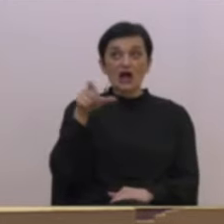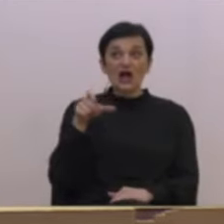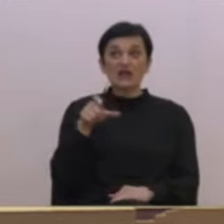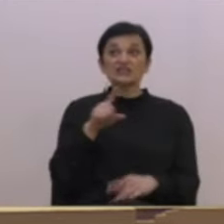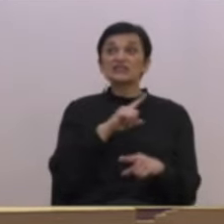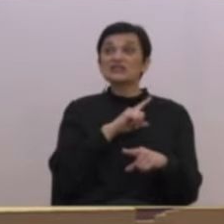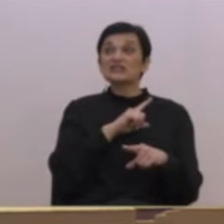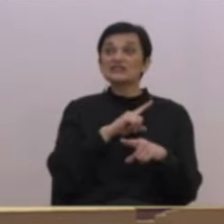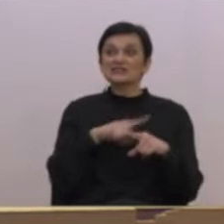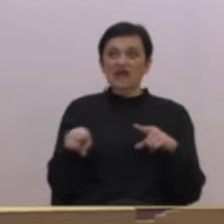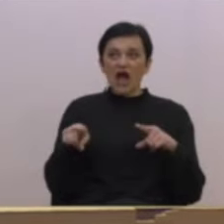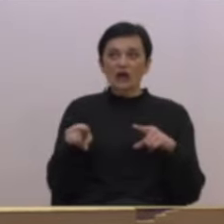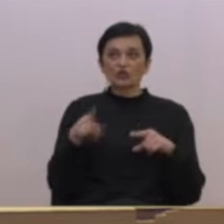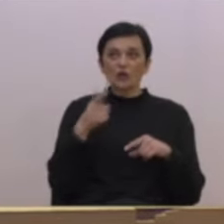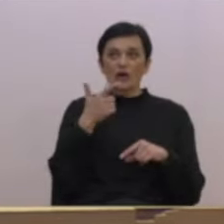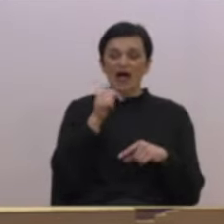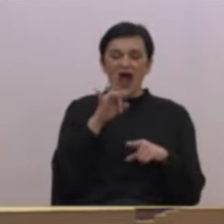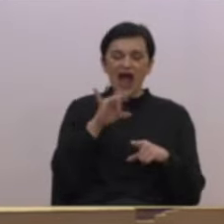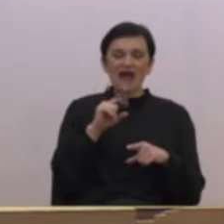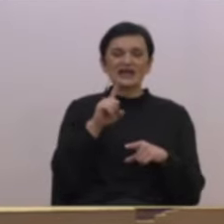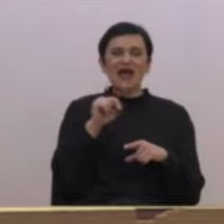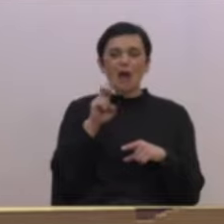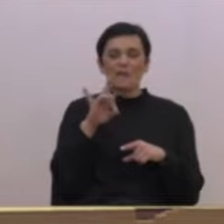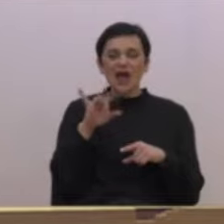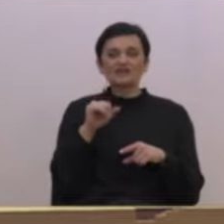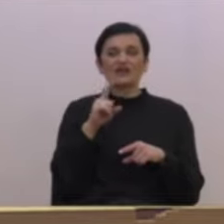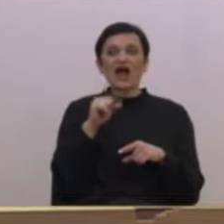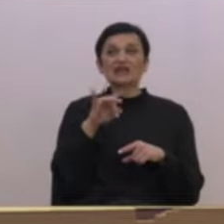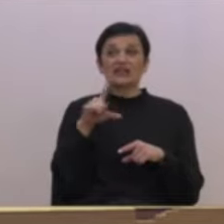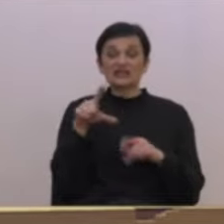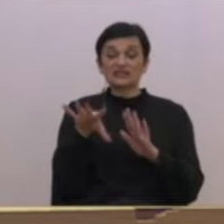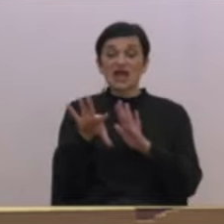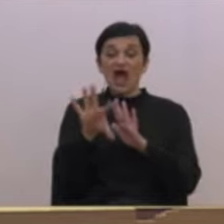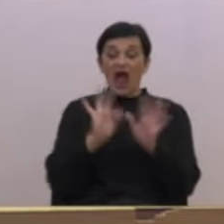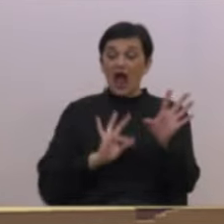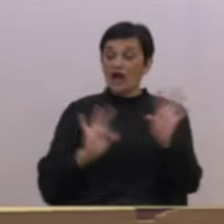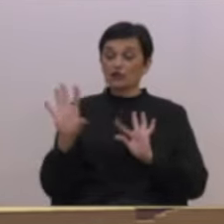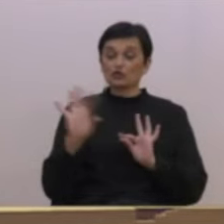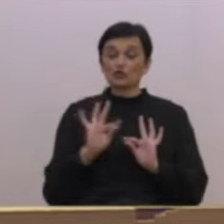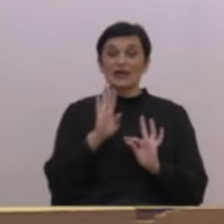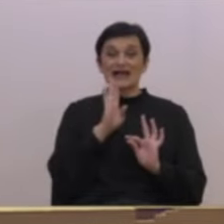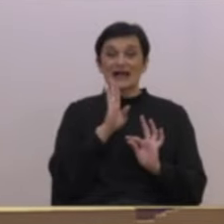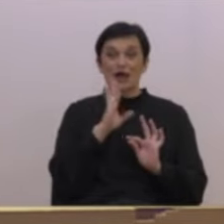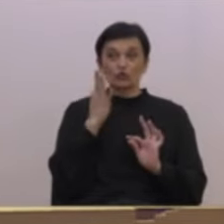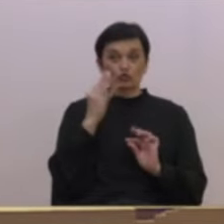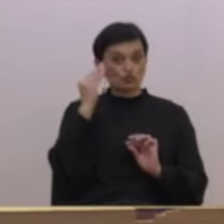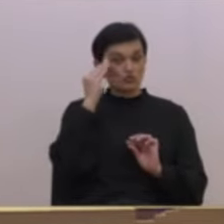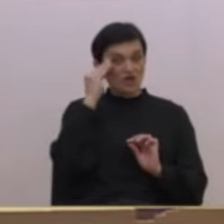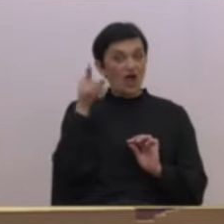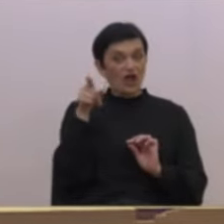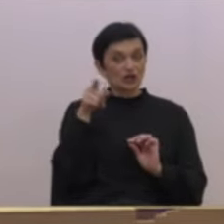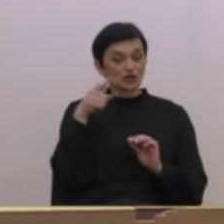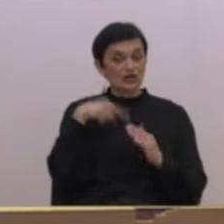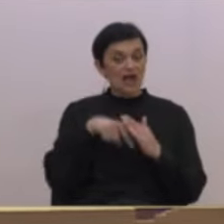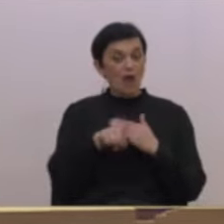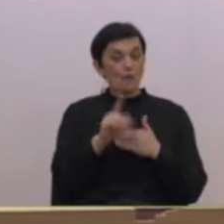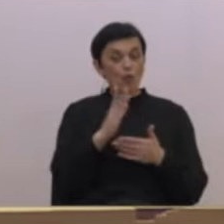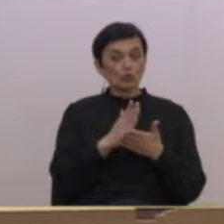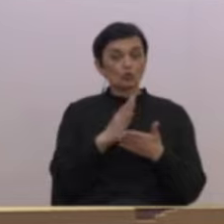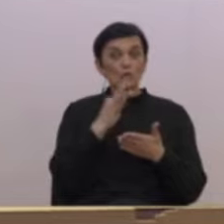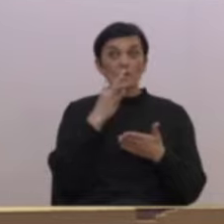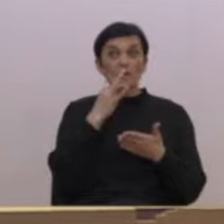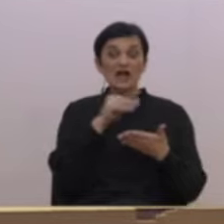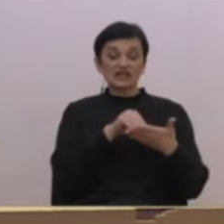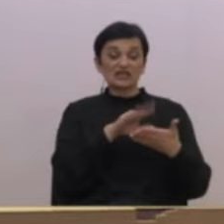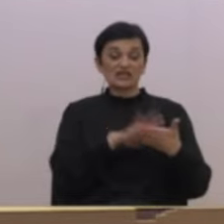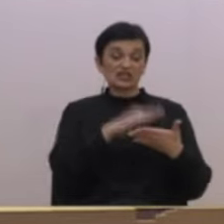სასწრაფოდ გადაერჩიონ გახარია, ცხაბეიშვილი, ცხაზარაძეც აირჩიონ ქალები, თუ მიაჩნიათ რომ ეს არის გამოსავალი, მერე ისინი ჩაწერენ სიაში